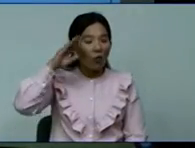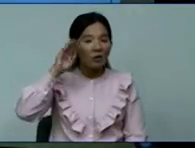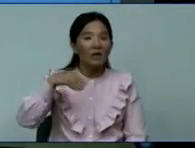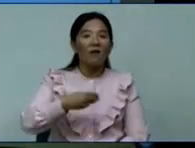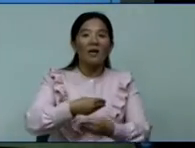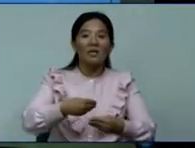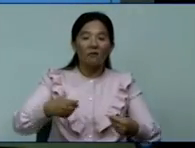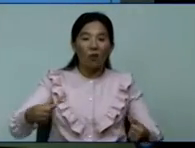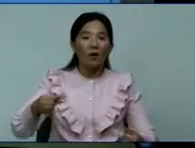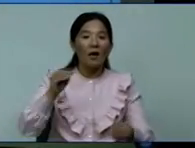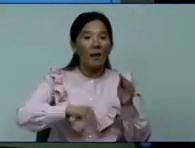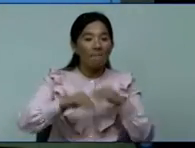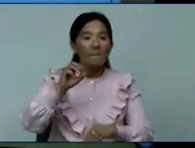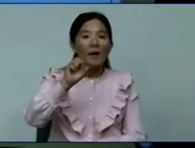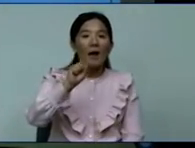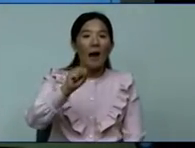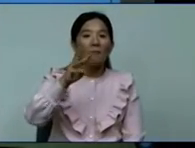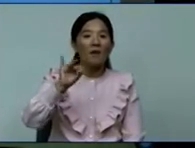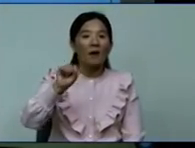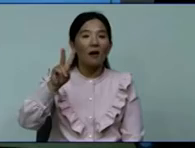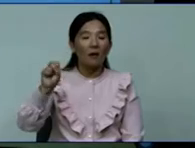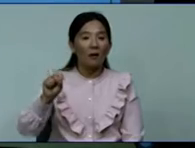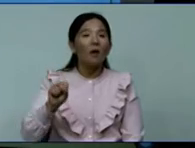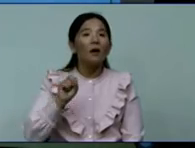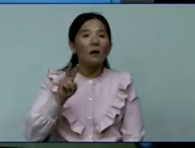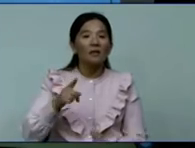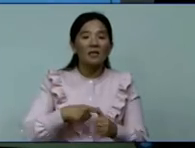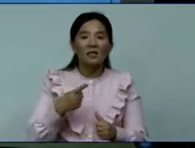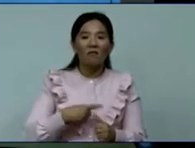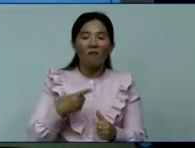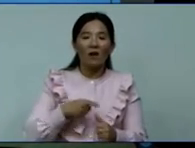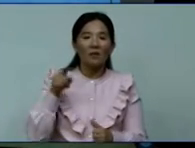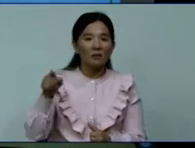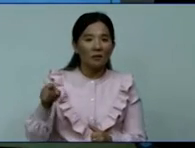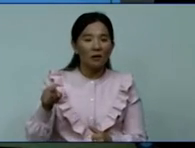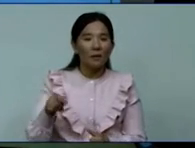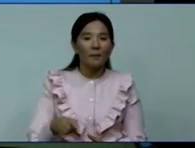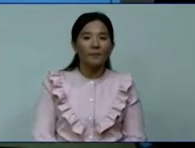раствора аммиака. Ну-ка вспомните, как мы называем водный раствор аммиака.